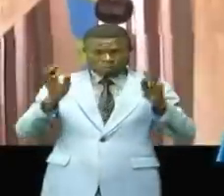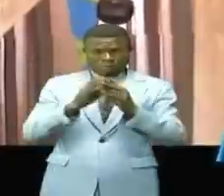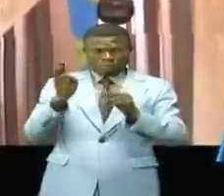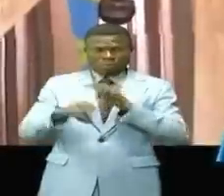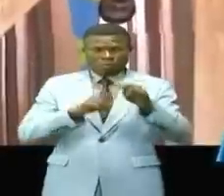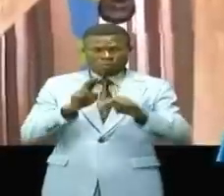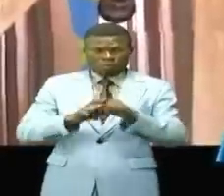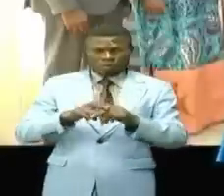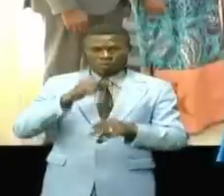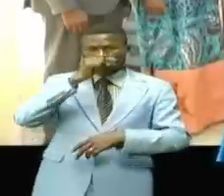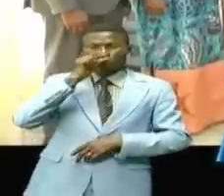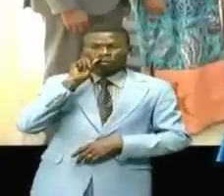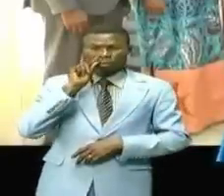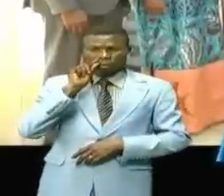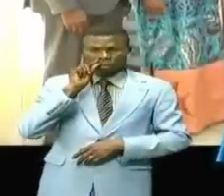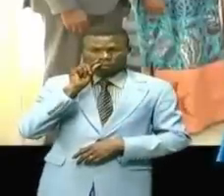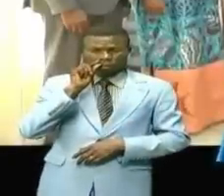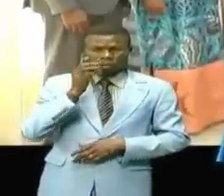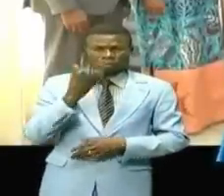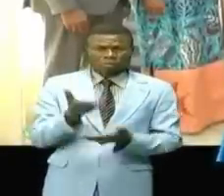l'honorable président de